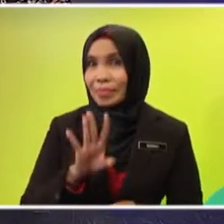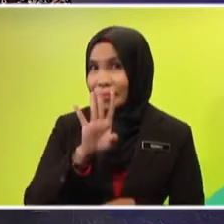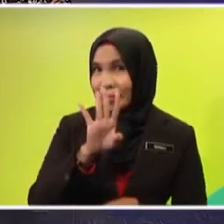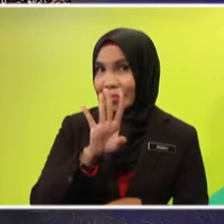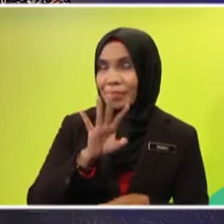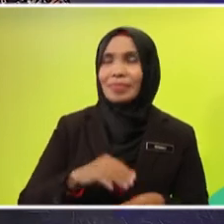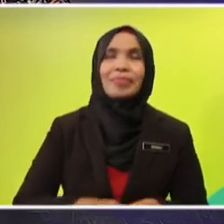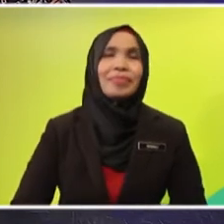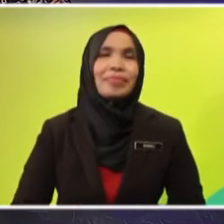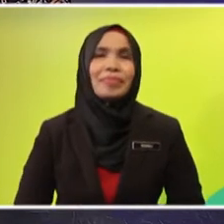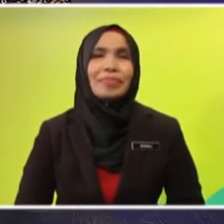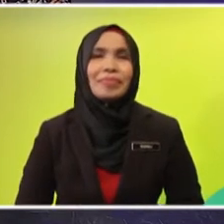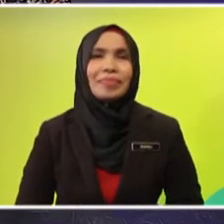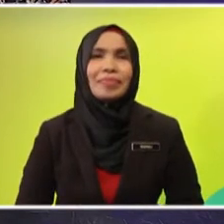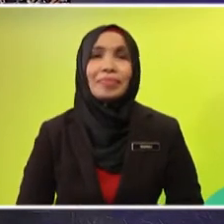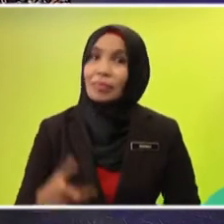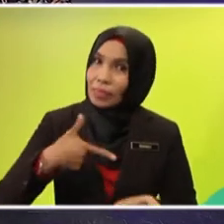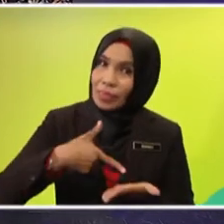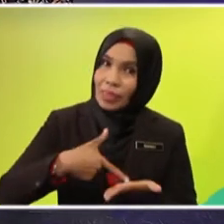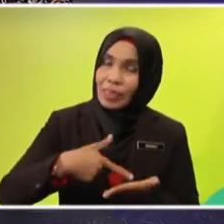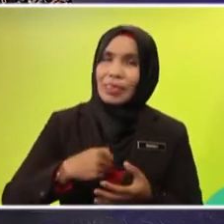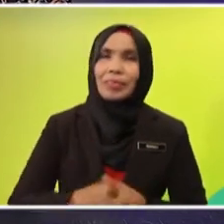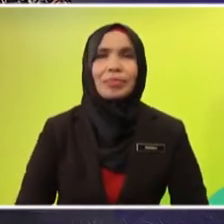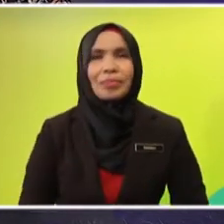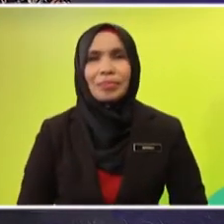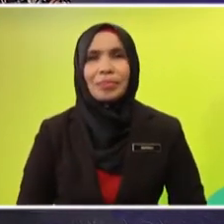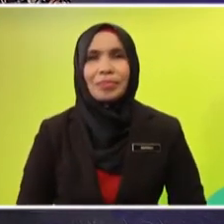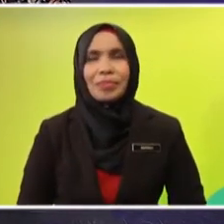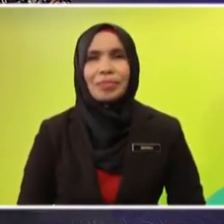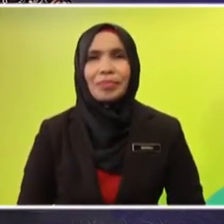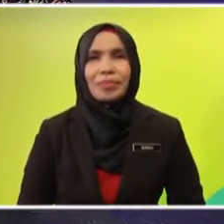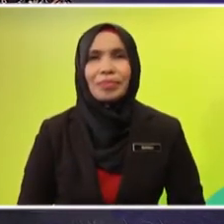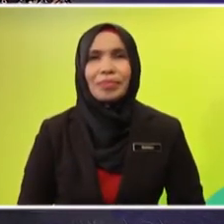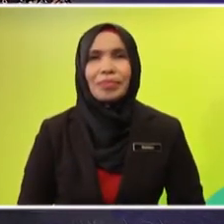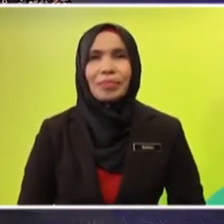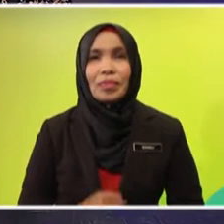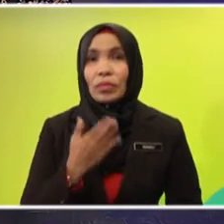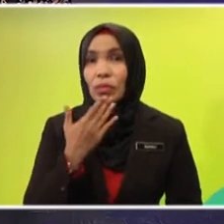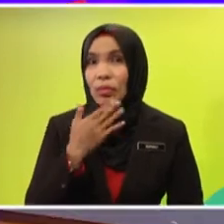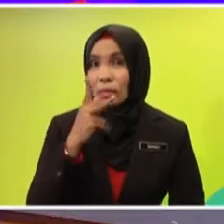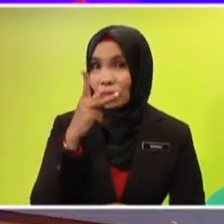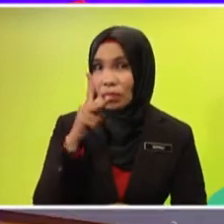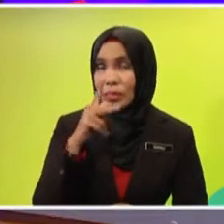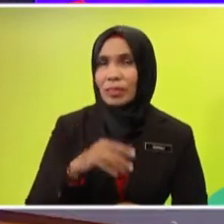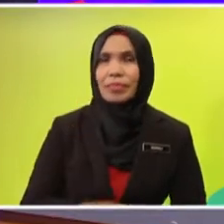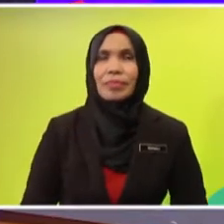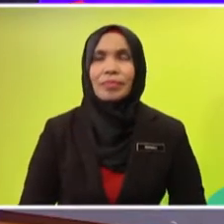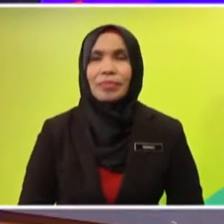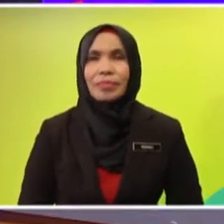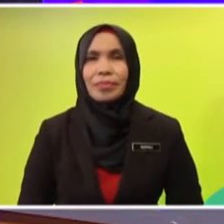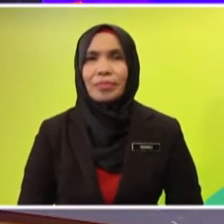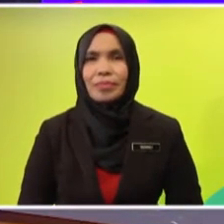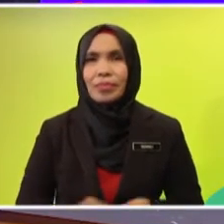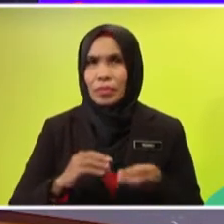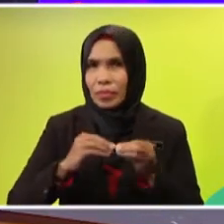seterusnya kita masukkan gw betul masukkan lagi oke masuk ke warna kuning ini berfungsi user